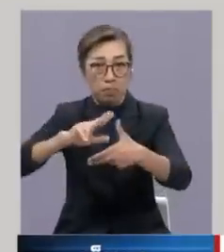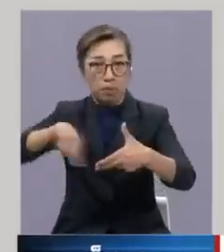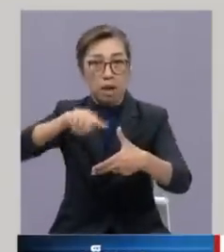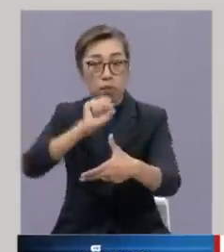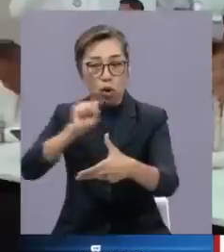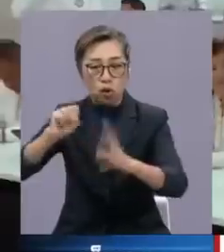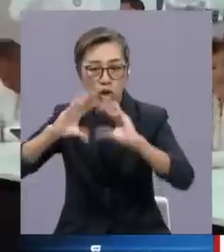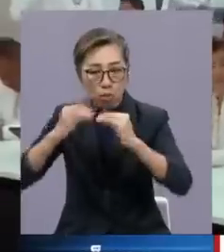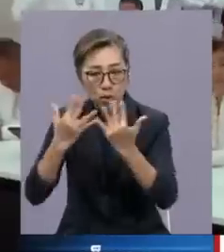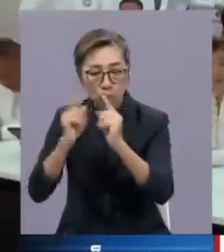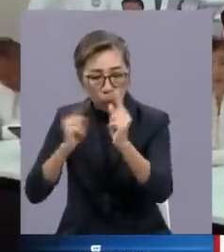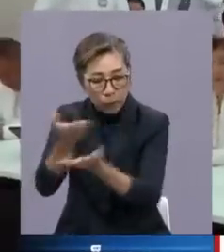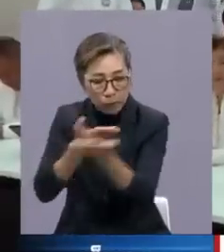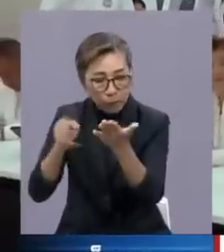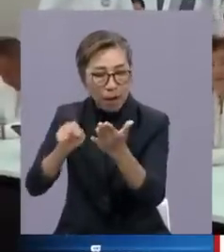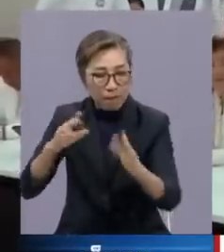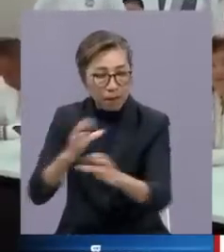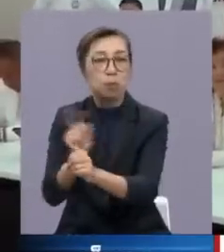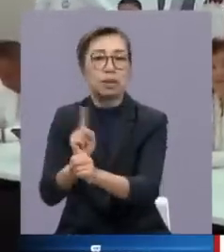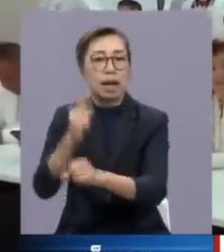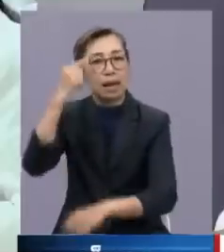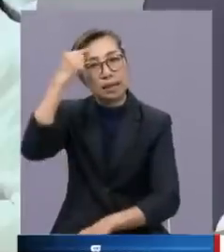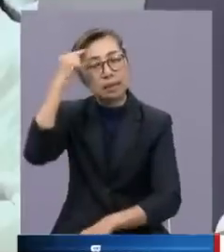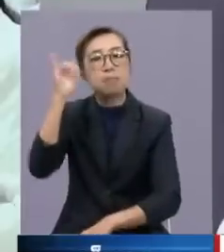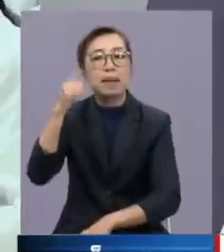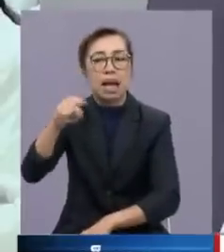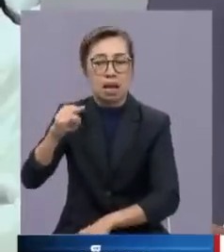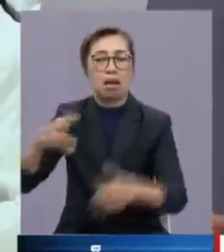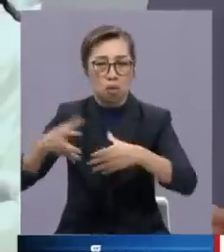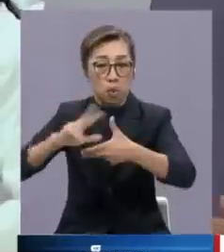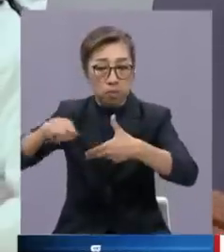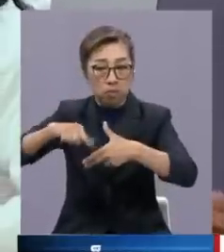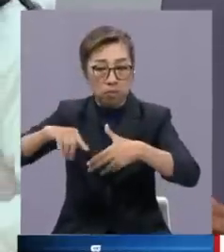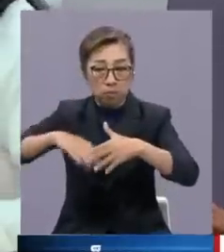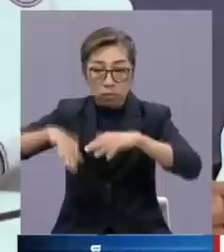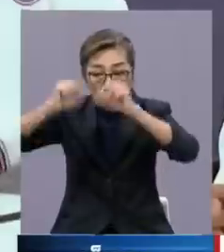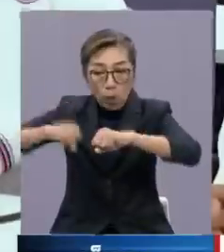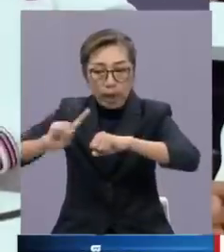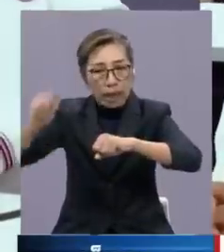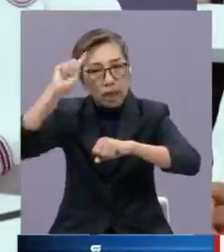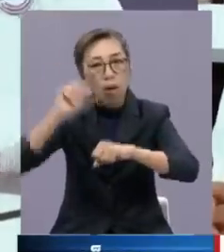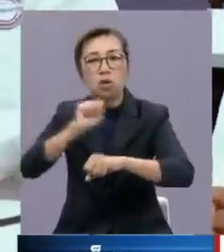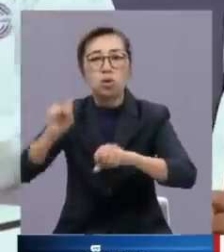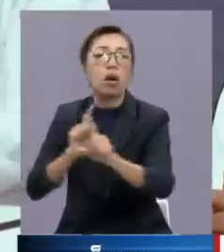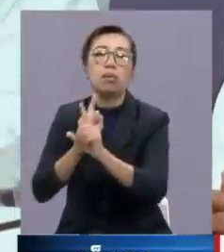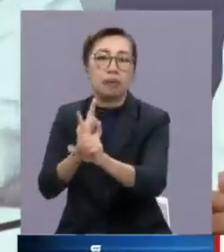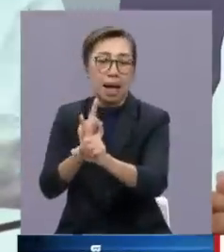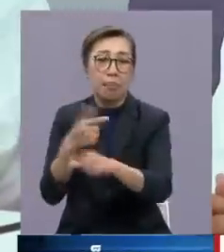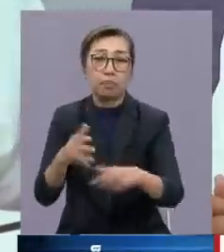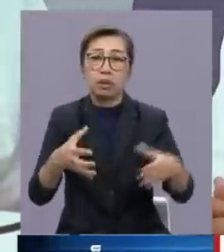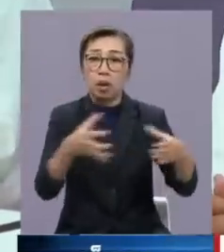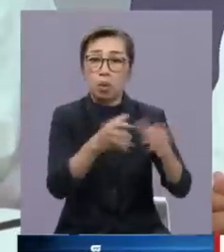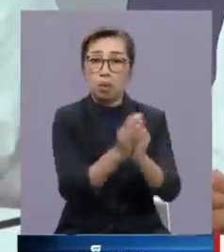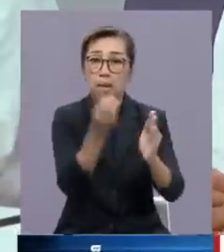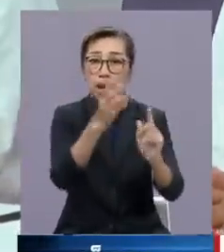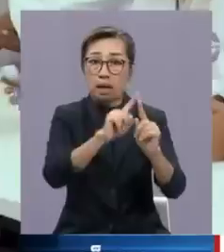องทิศทางที่ว่าก็เชื่อว่าน่าจะเป็นไปตามมติของพักทีนี้พอถามย้ำว่าพรรคอันดับหนึ่งควรได้เป็นนาย